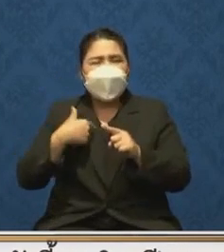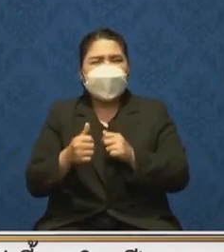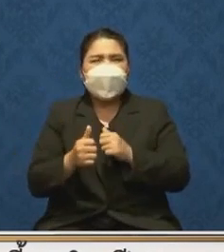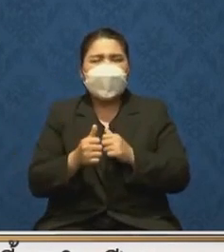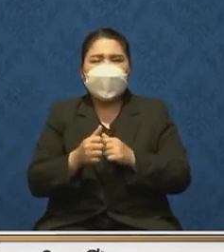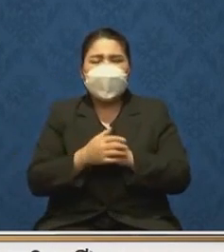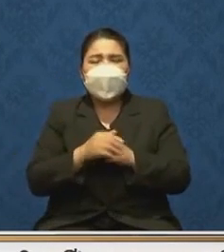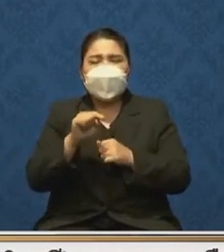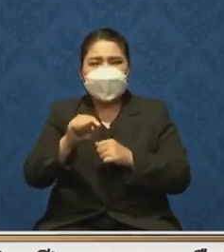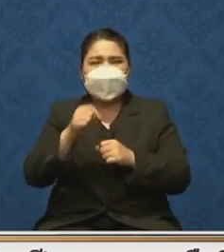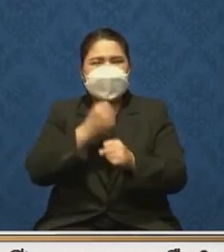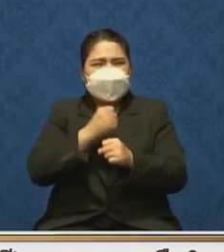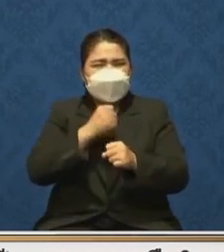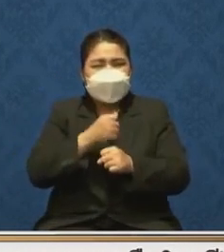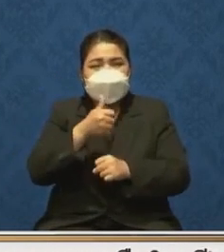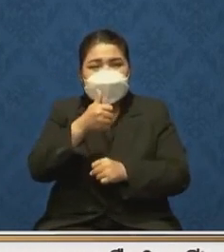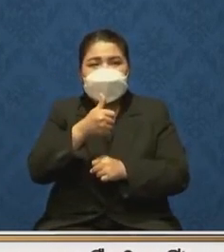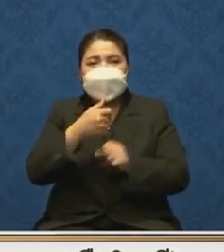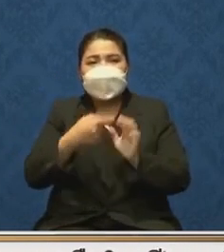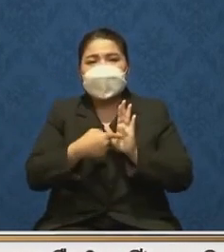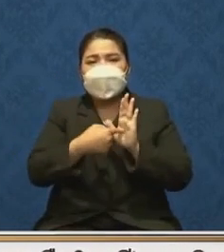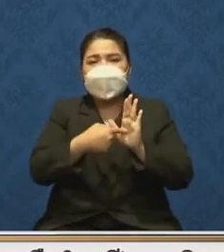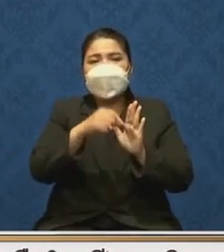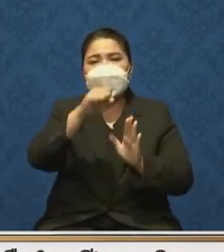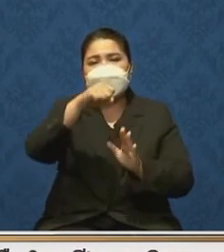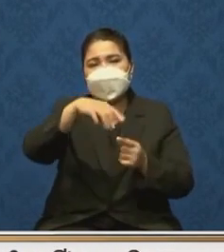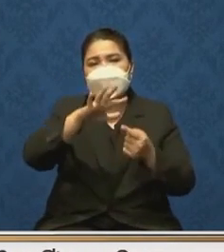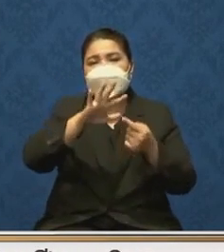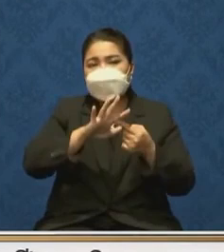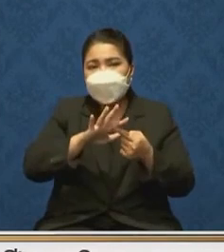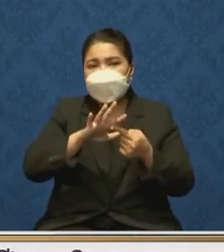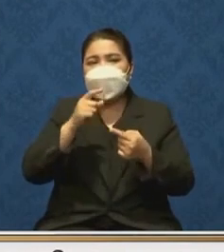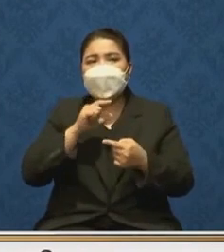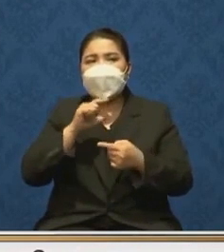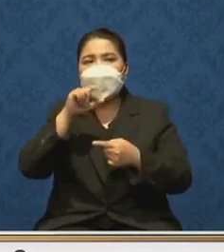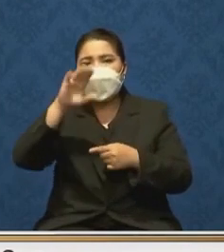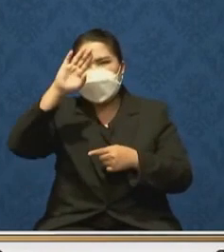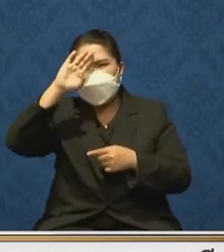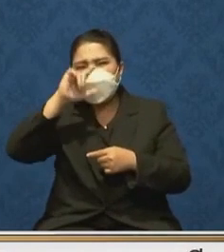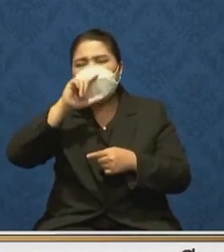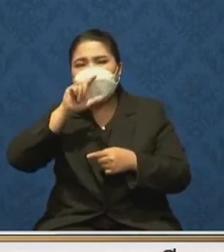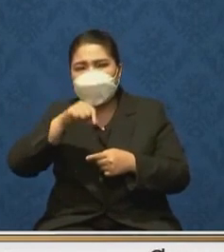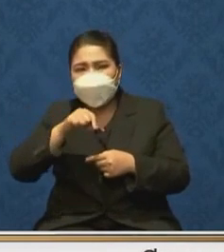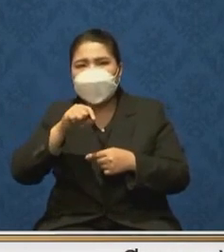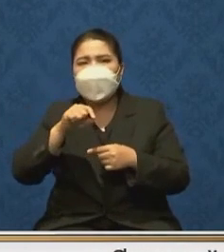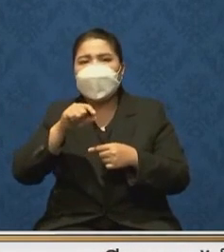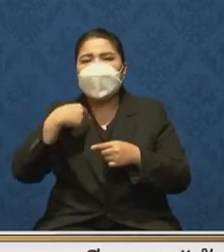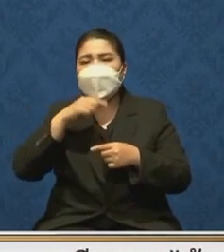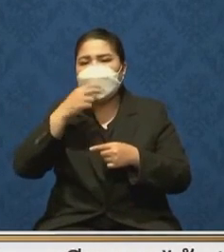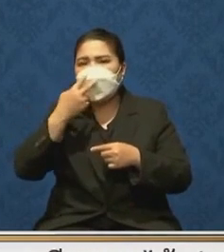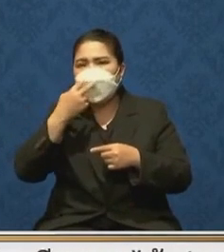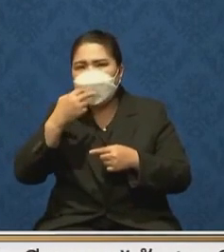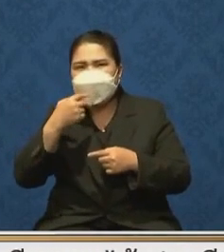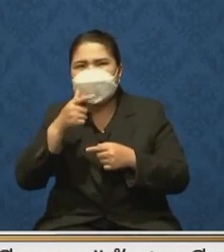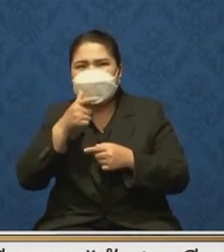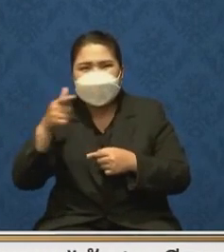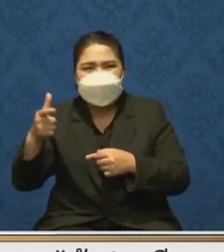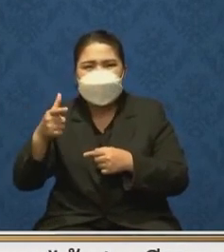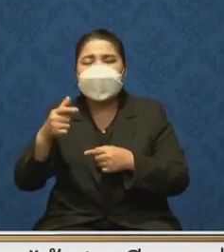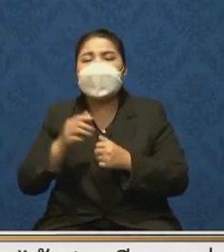เป็นโรคซา โรคไ้วัตนก โรคไ้วัตใหญ่สายพันใหม่